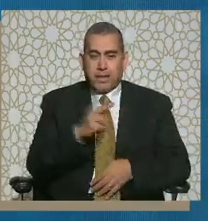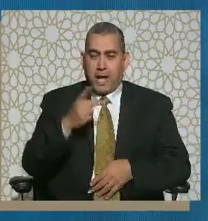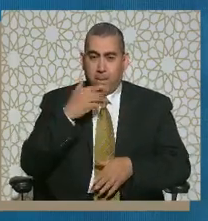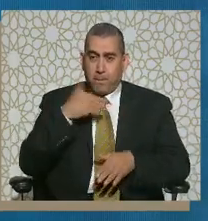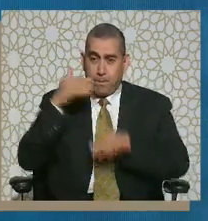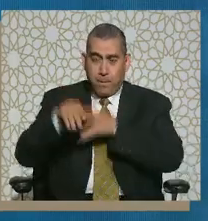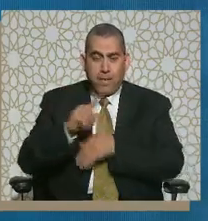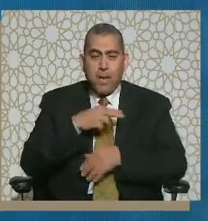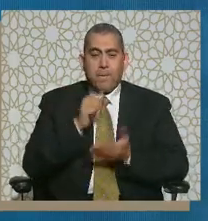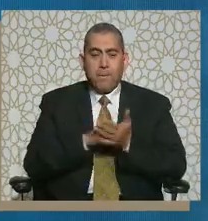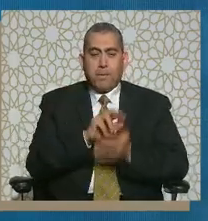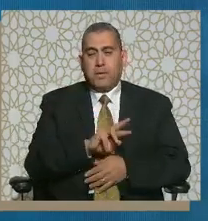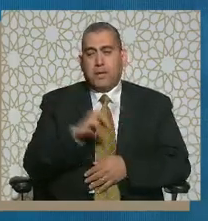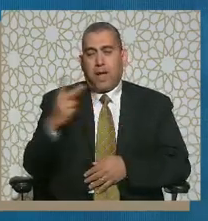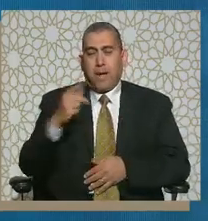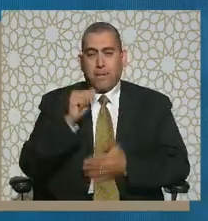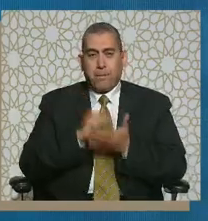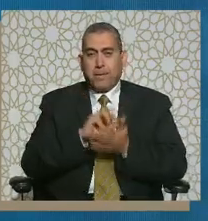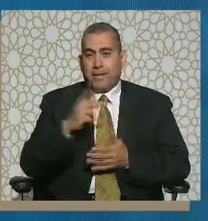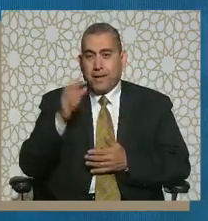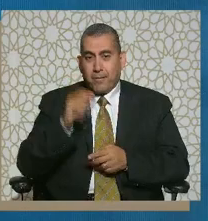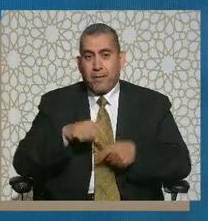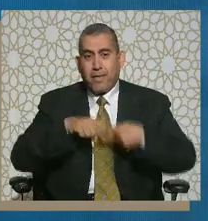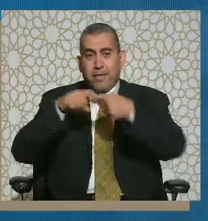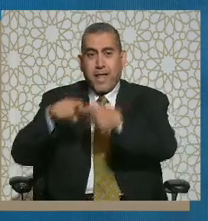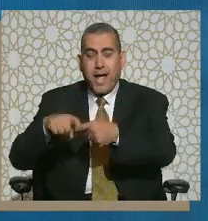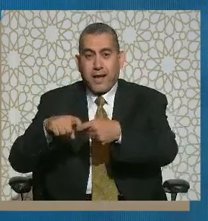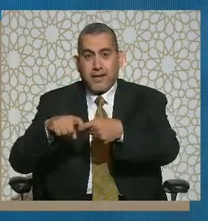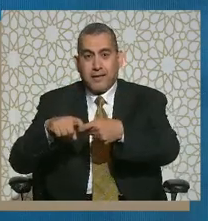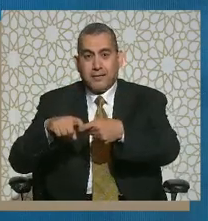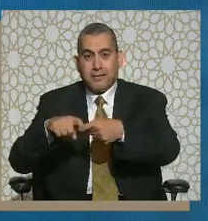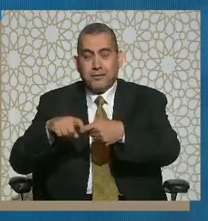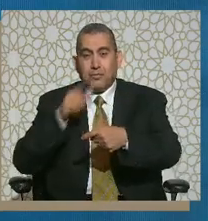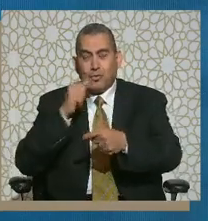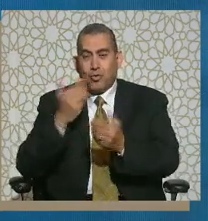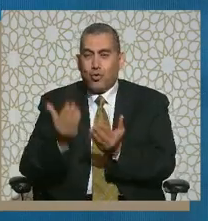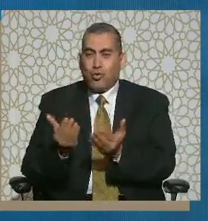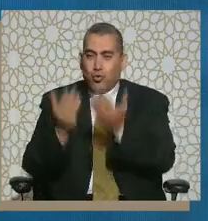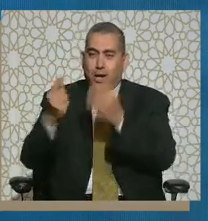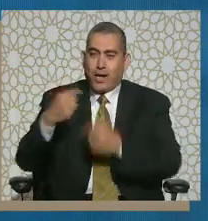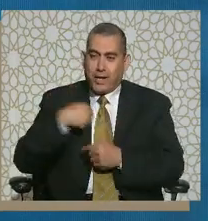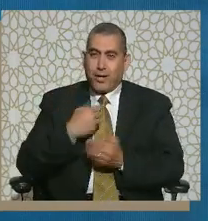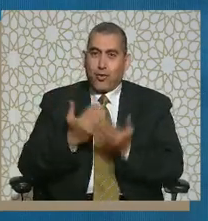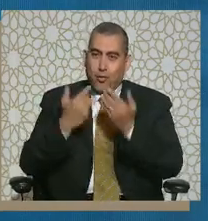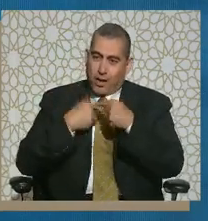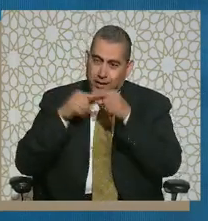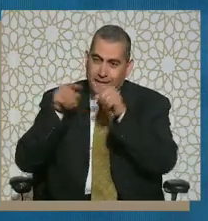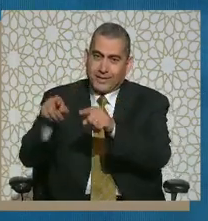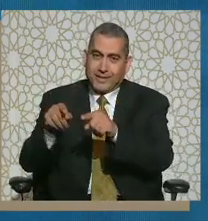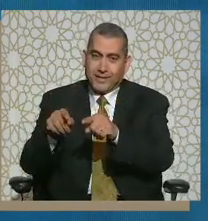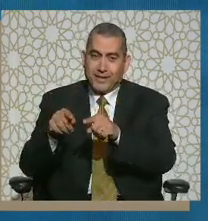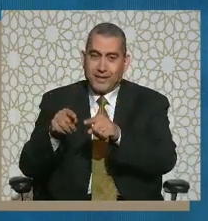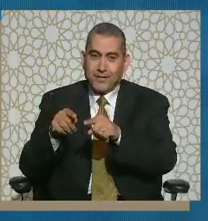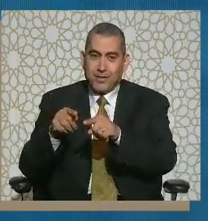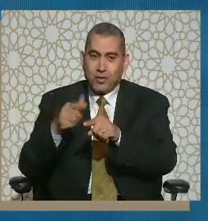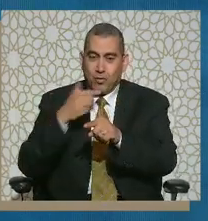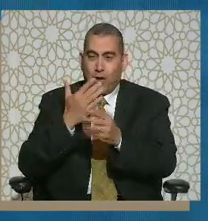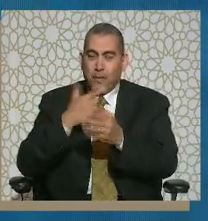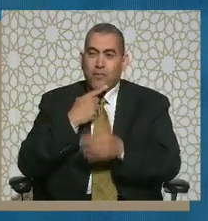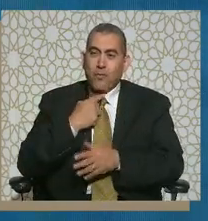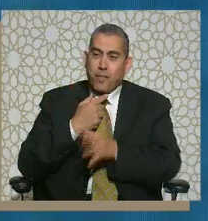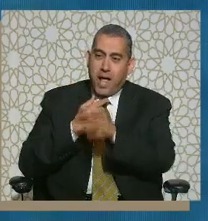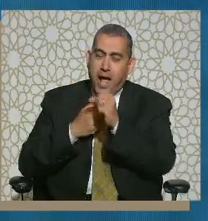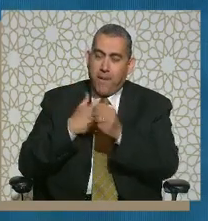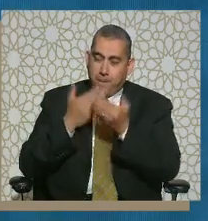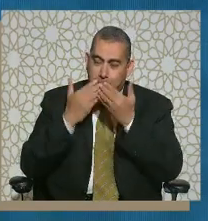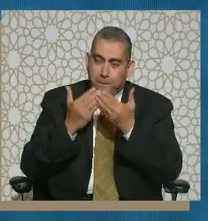حياتك. اللي انتقلوا إنهم يدعوا لك وتدعي لهم، واجعل شوقك إليهم باب من